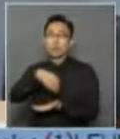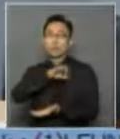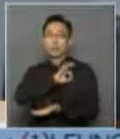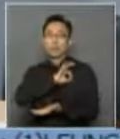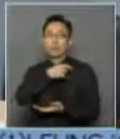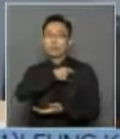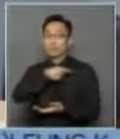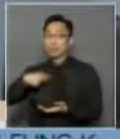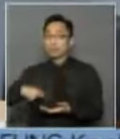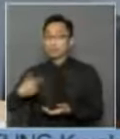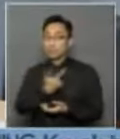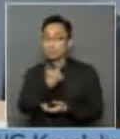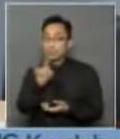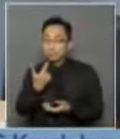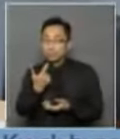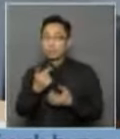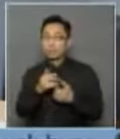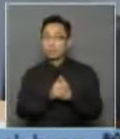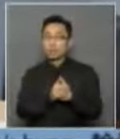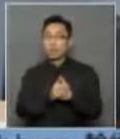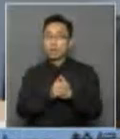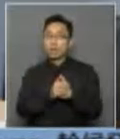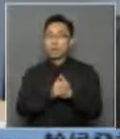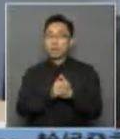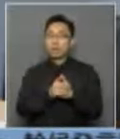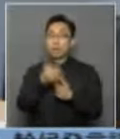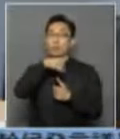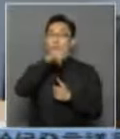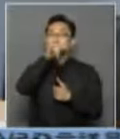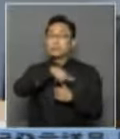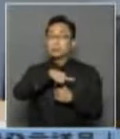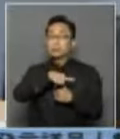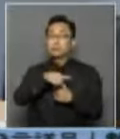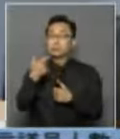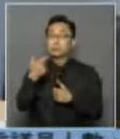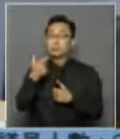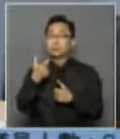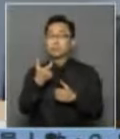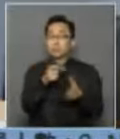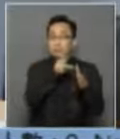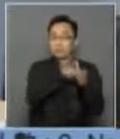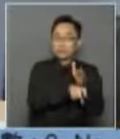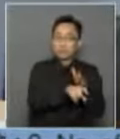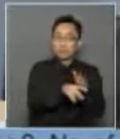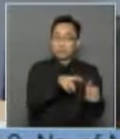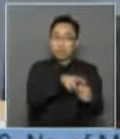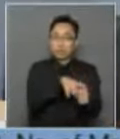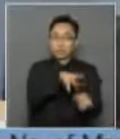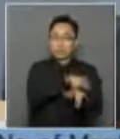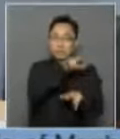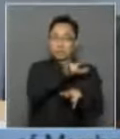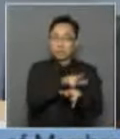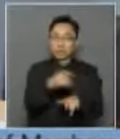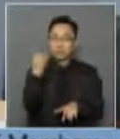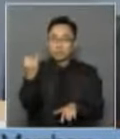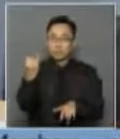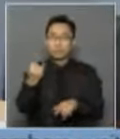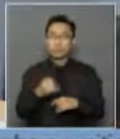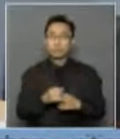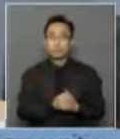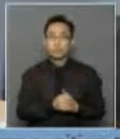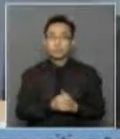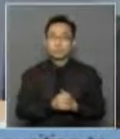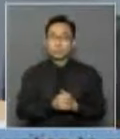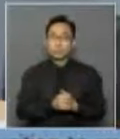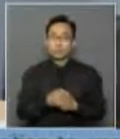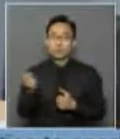員就話注資6000蚊落去個強積金户口度係唔啱嘅，咁就。呢、這個曾